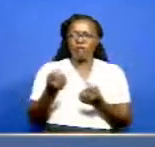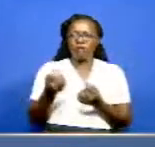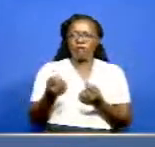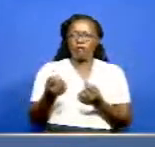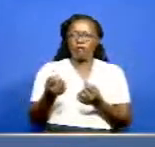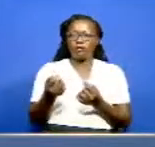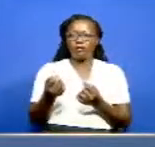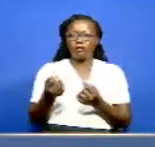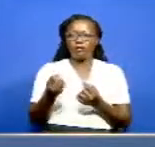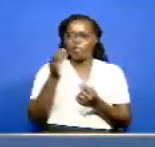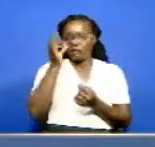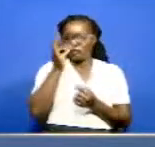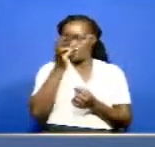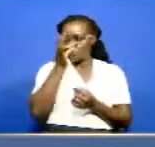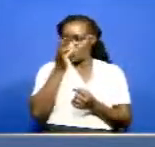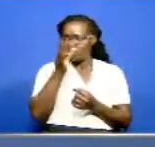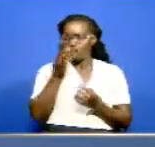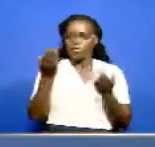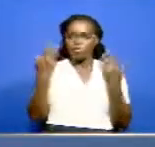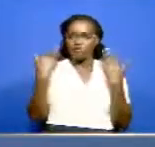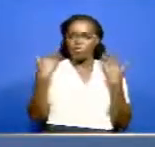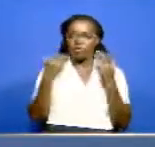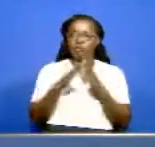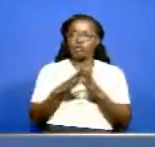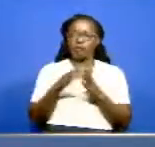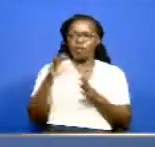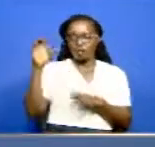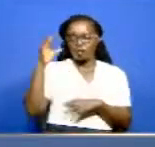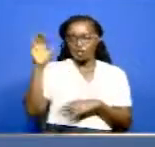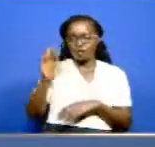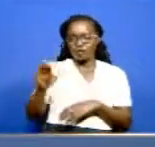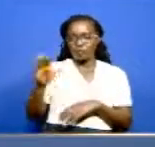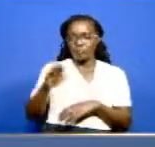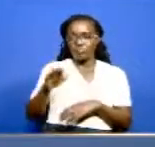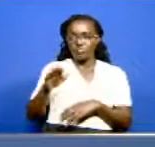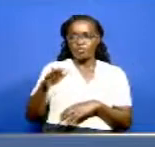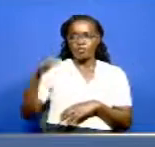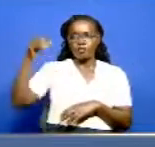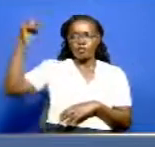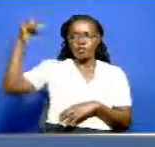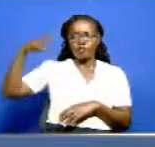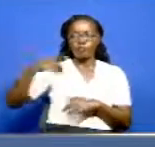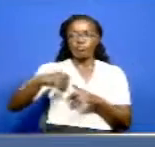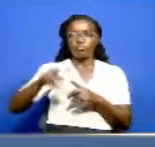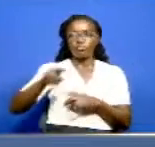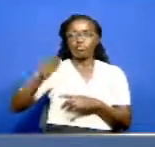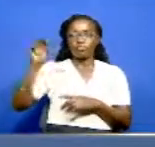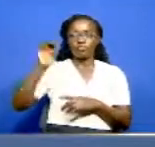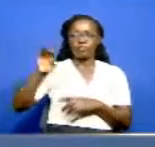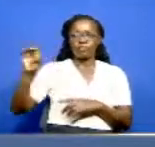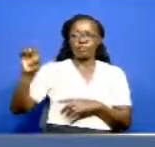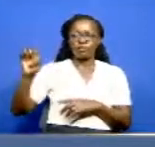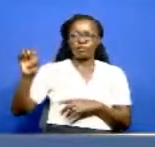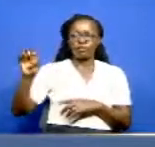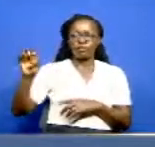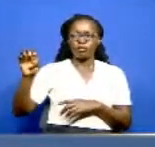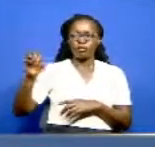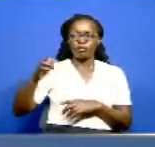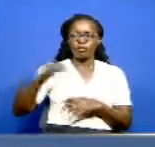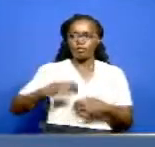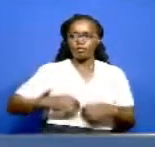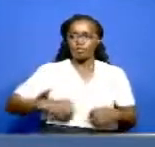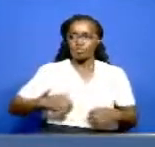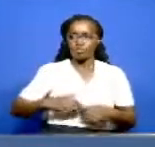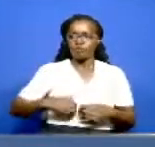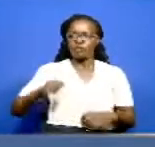na sehemu za Nyeri na Meru. Kanda pwani kuna vipindi vya jua, lakini katika sehemu za kaskazini mashariki mwa nchi, sehemu za Mandera,